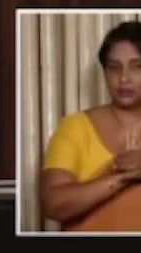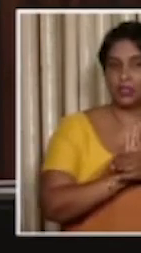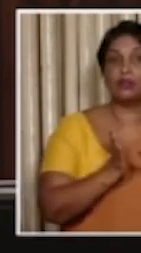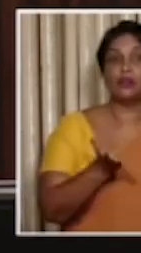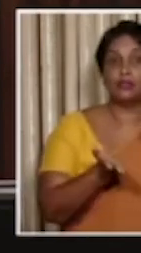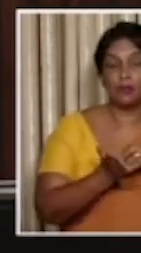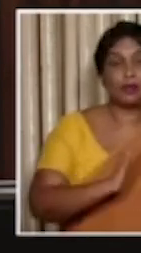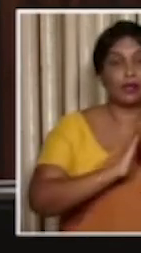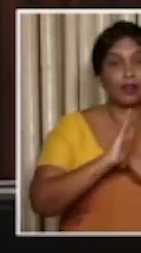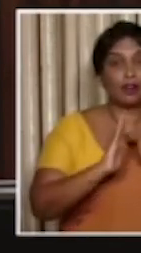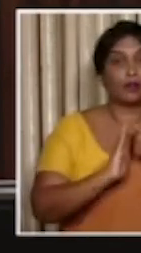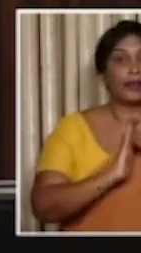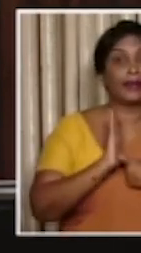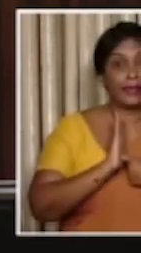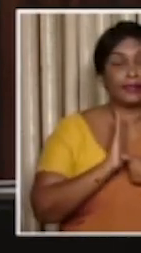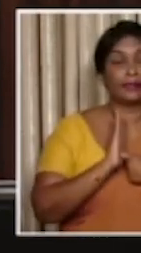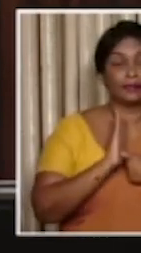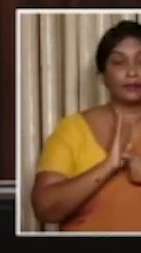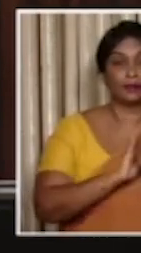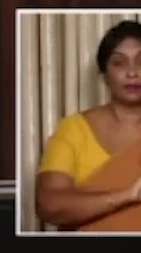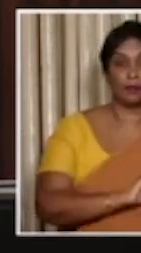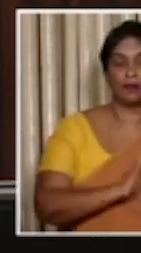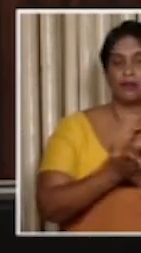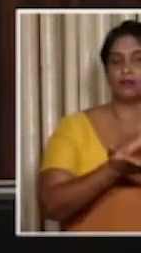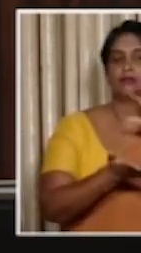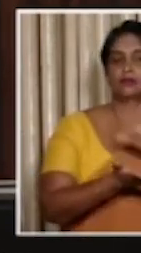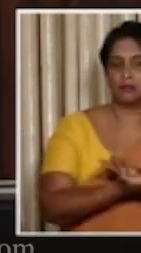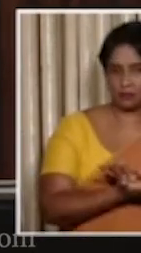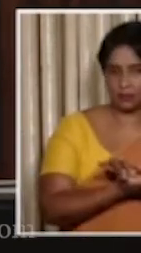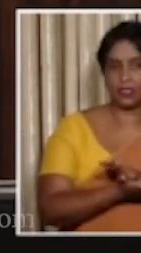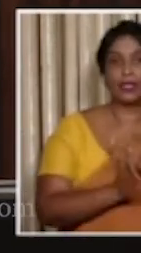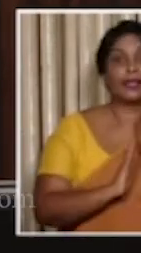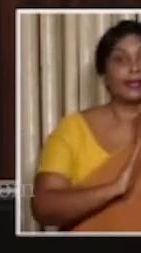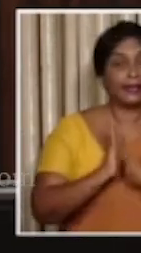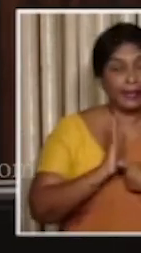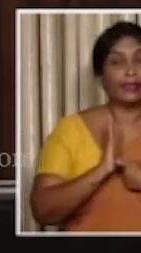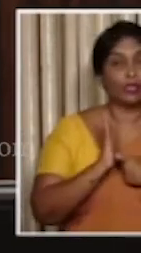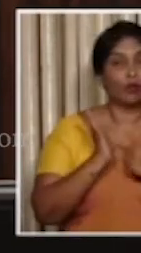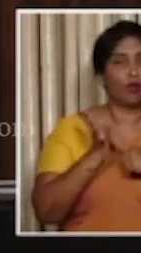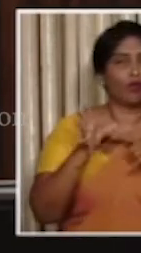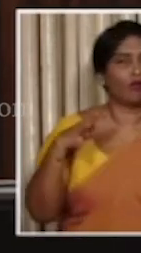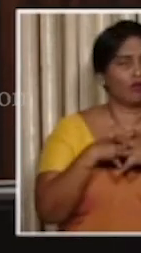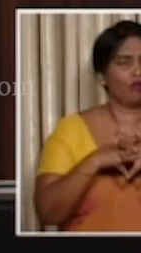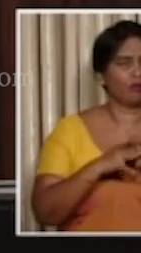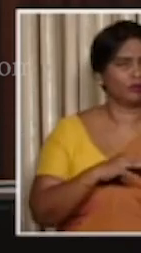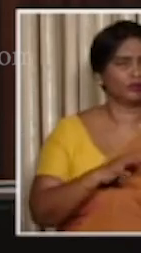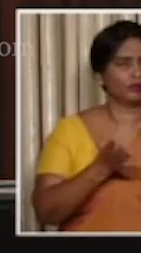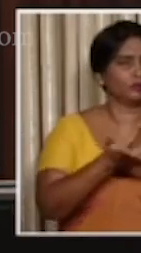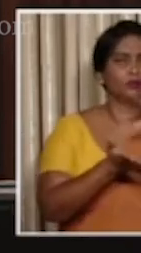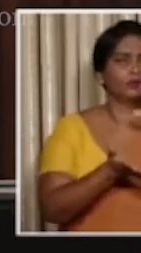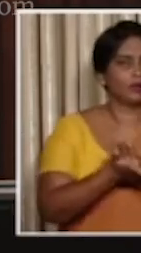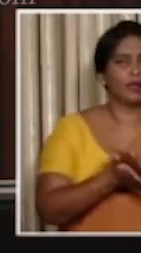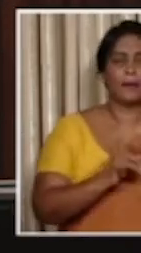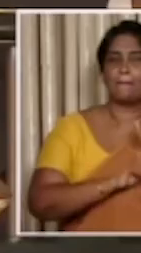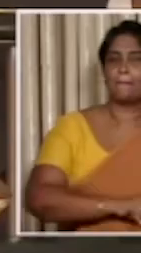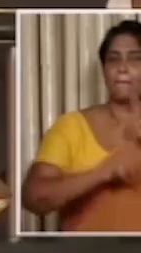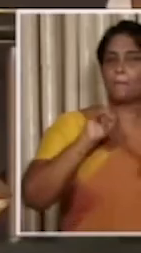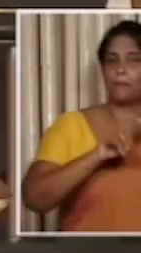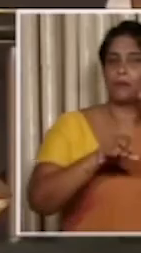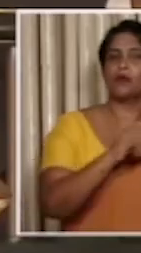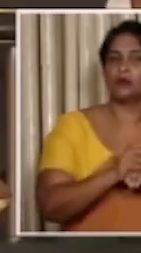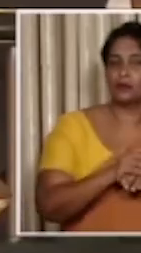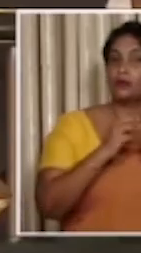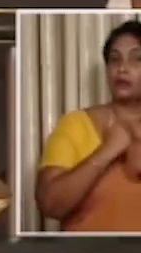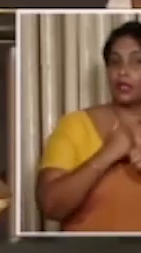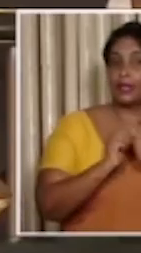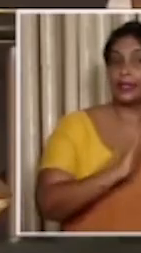අපේ රටේ නීති විධානයේ ආධිපත්‍ය තහවුරු කිරීම. නීති විධානයේ ආධිපත්‍ය තහවුරු වෙන්නේ මේ පාර්ලිමේන්තුව තුළ සකස්